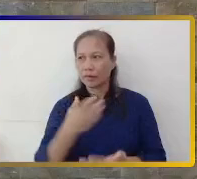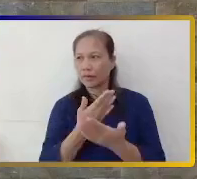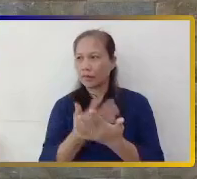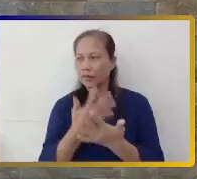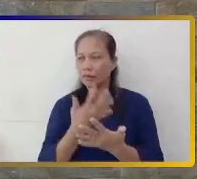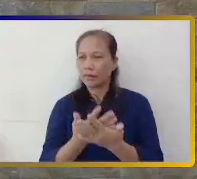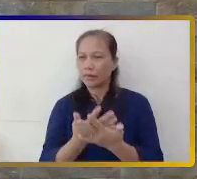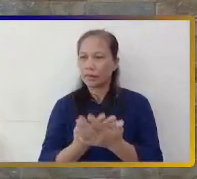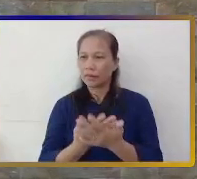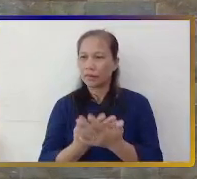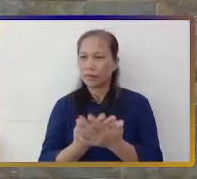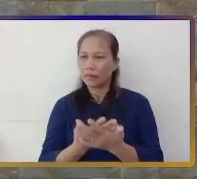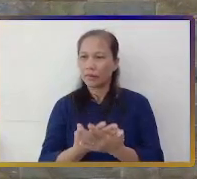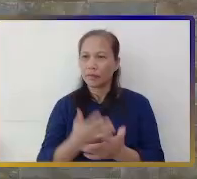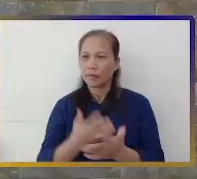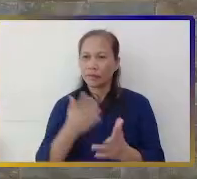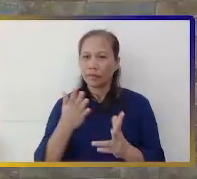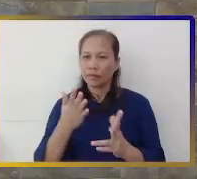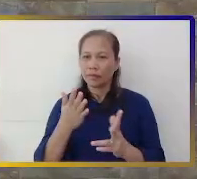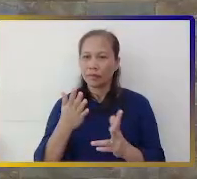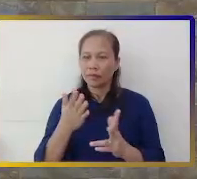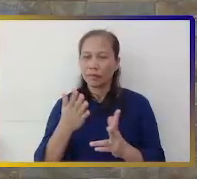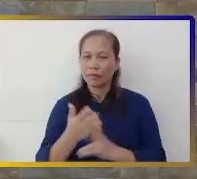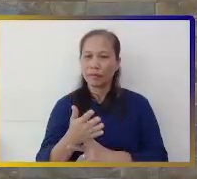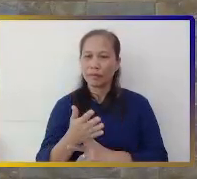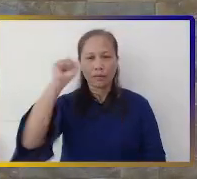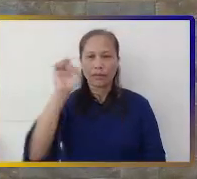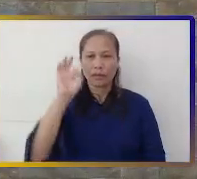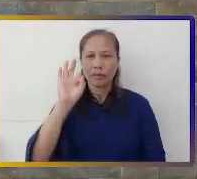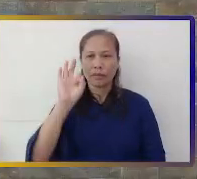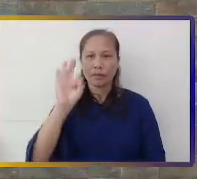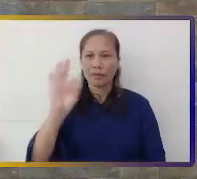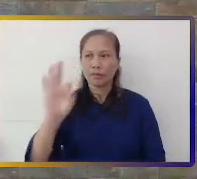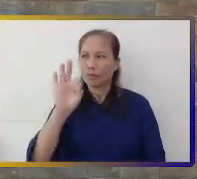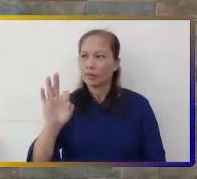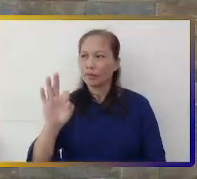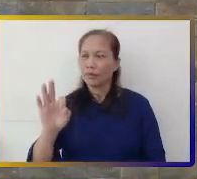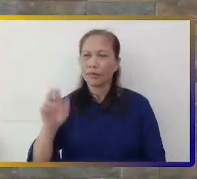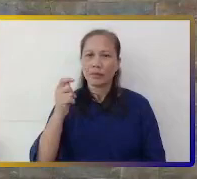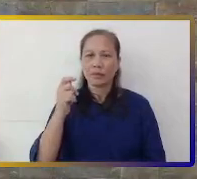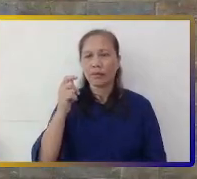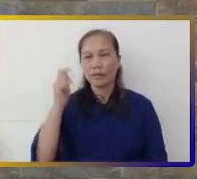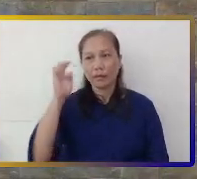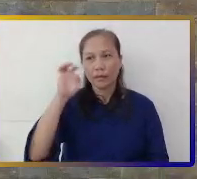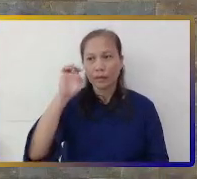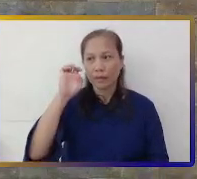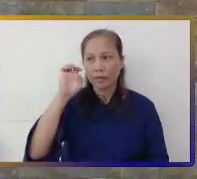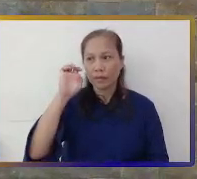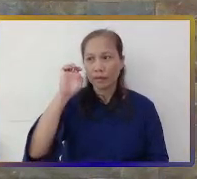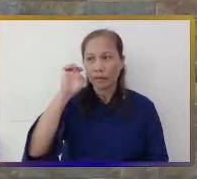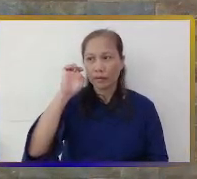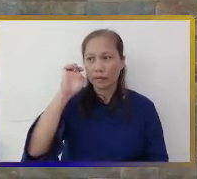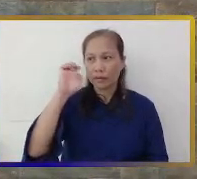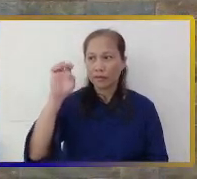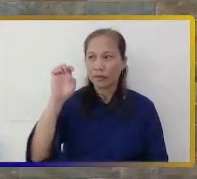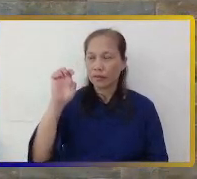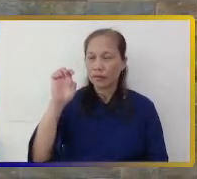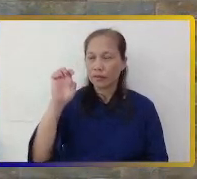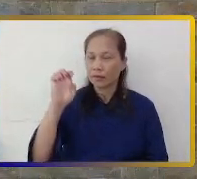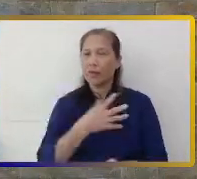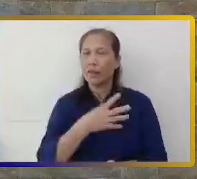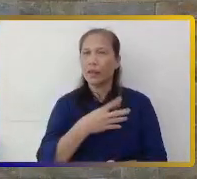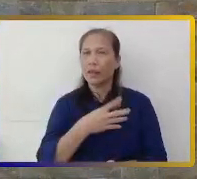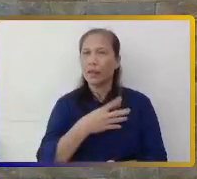converts because of his preaching kinulong po ito si Henry of lausin and in fact ang kamatayan niya sa Prison